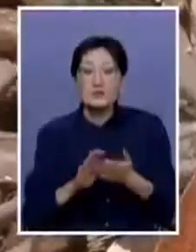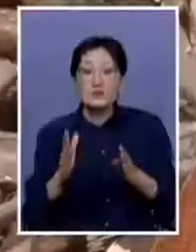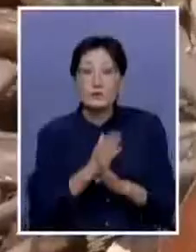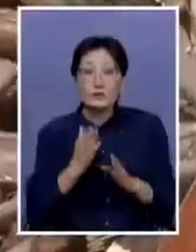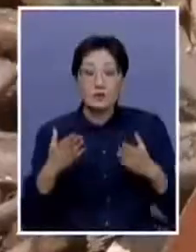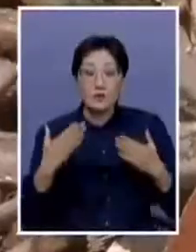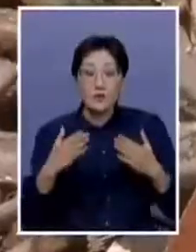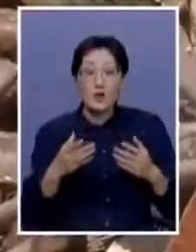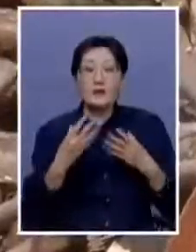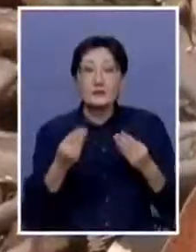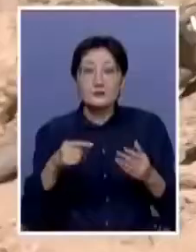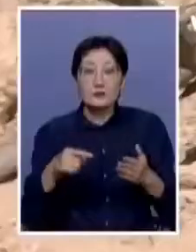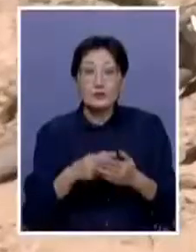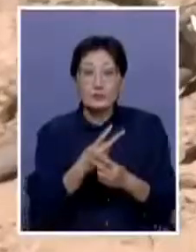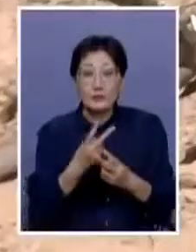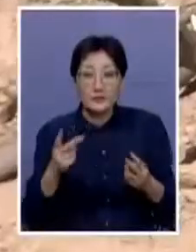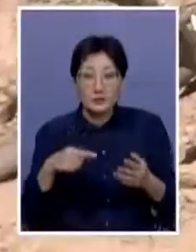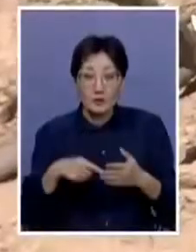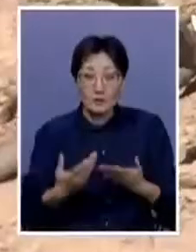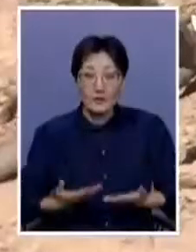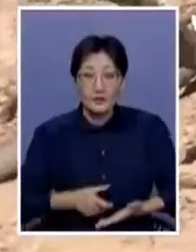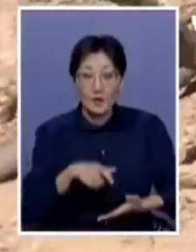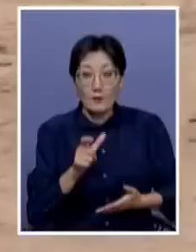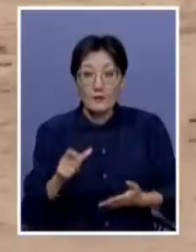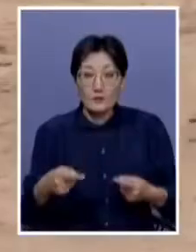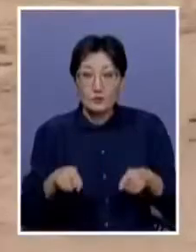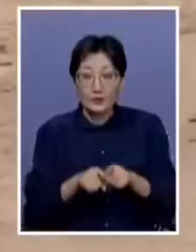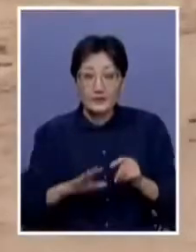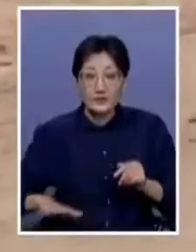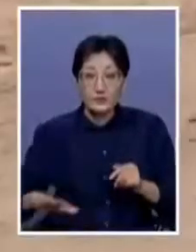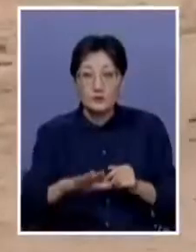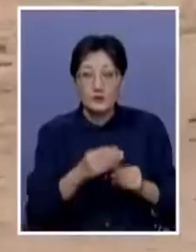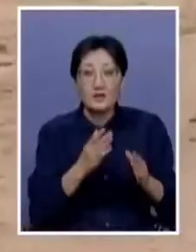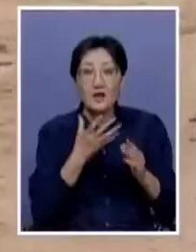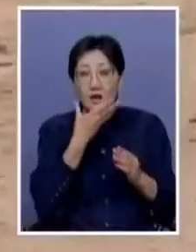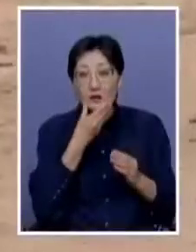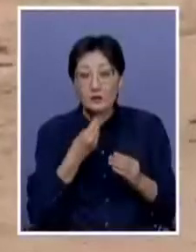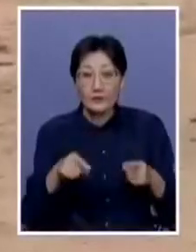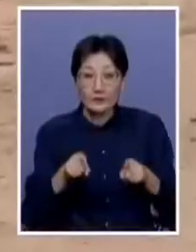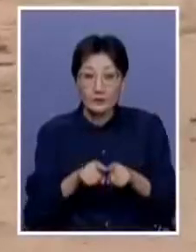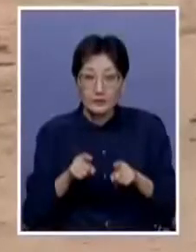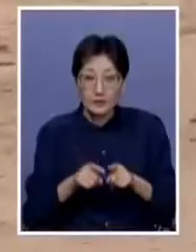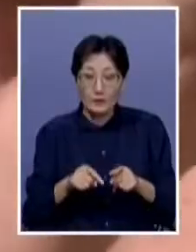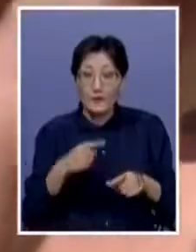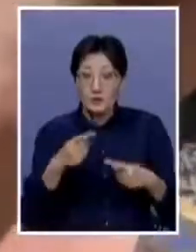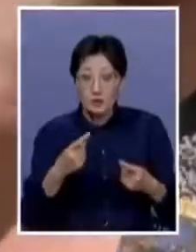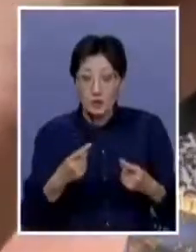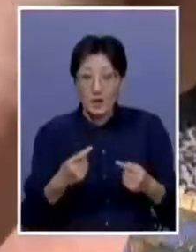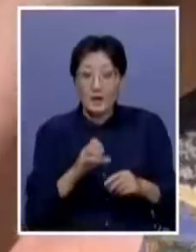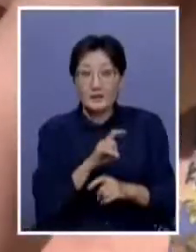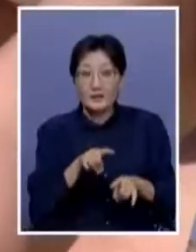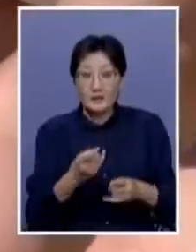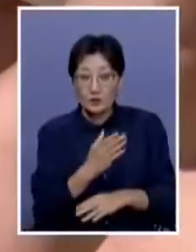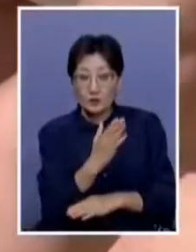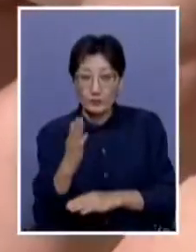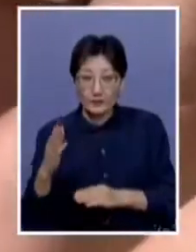әсем қаланы тамашалайтынбыз. Қала тұрғыны Татьяна Пельпани бұл маңның қандай көрікті екенін осылай күрсініп суреттеді. Кесілген ағаштар мен